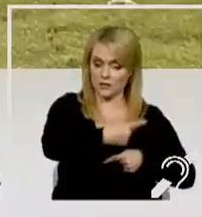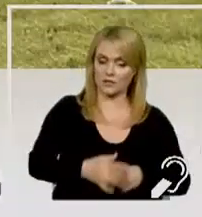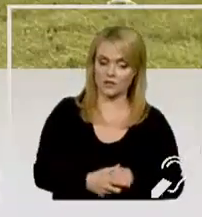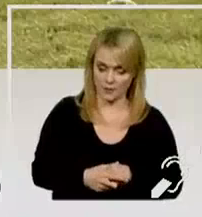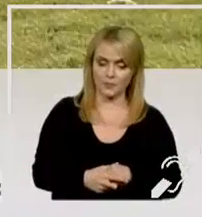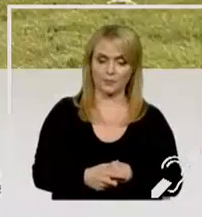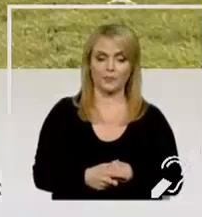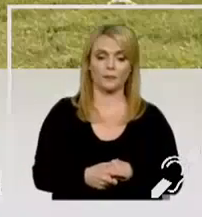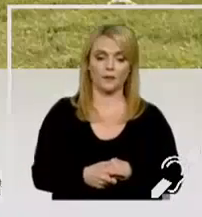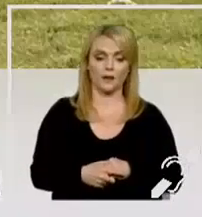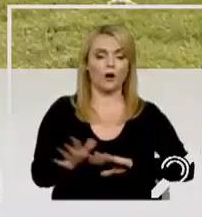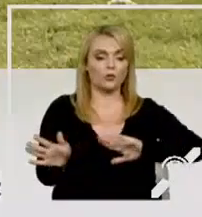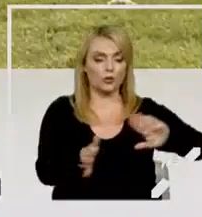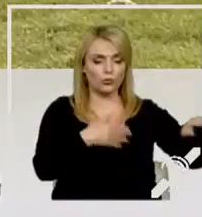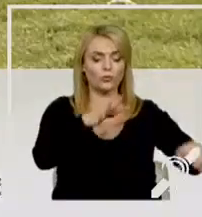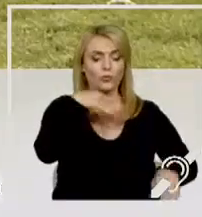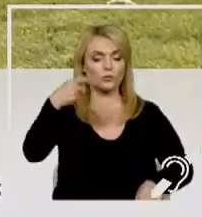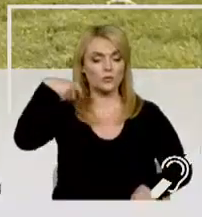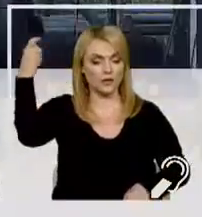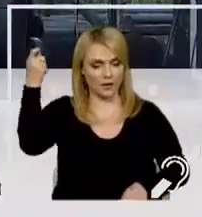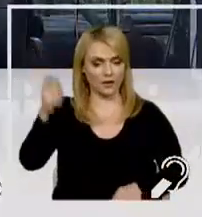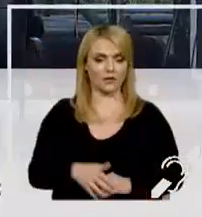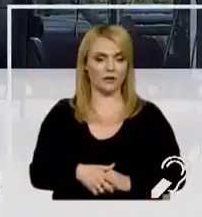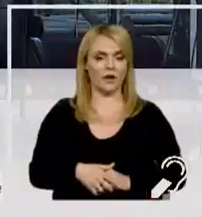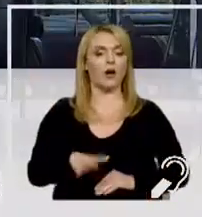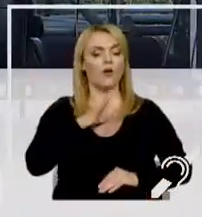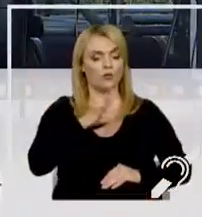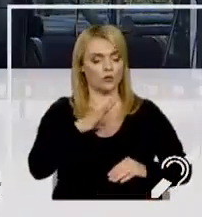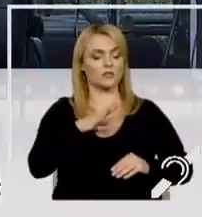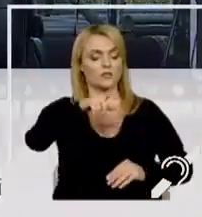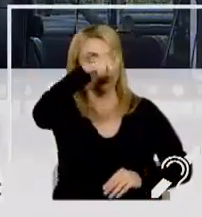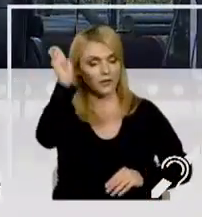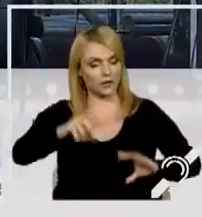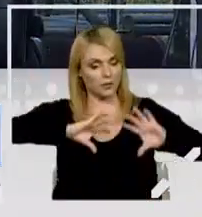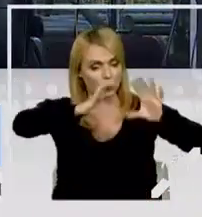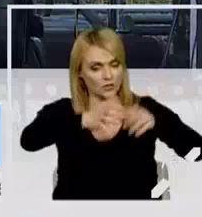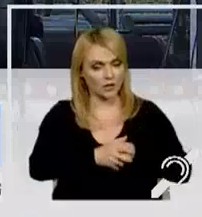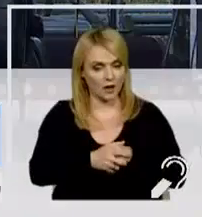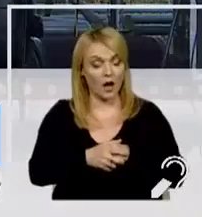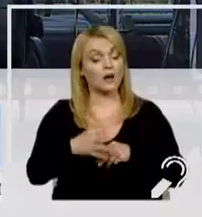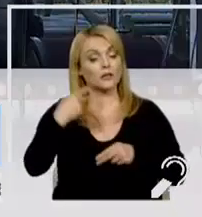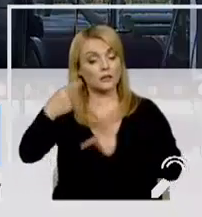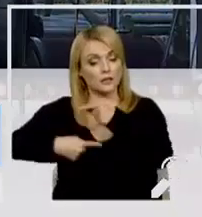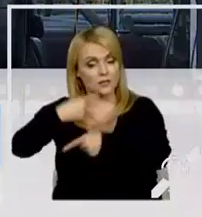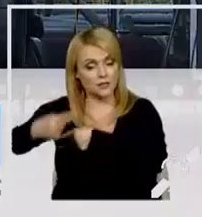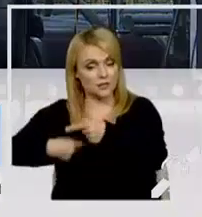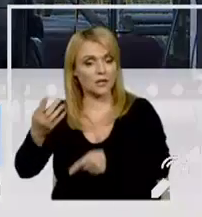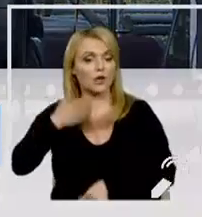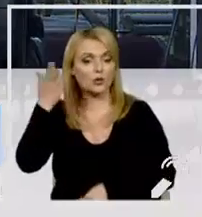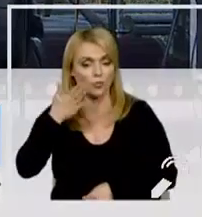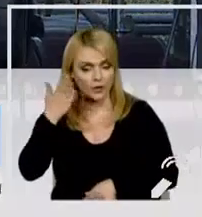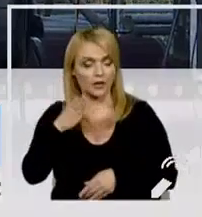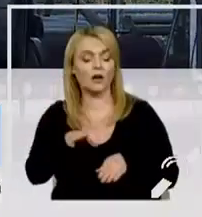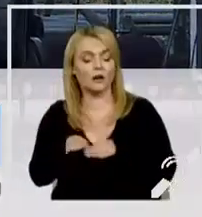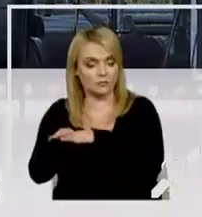trecut imperii, au trecut războaie mondiale, dar tradițiile românești au fost